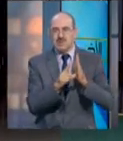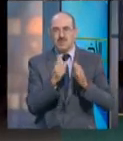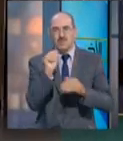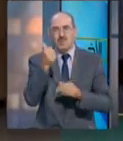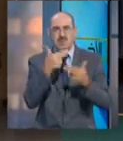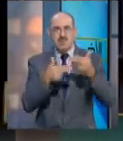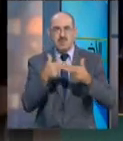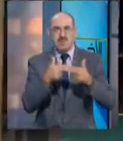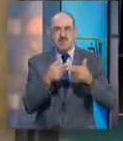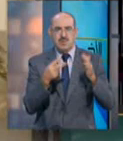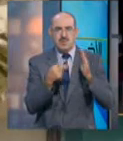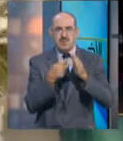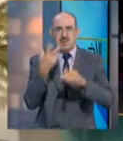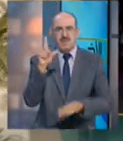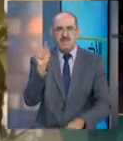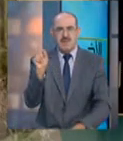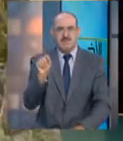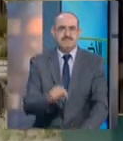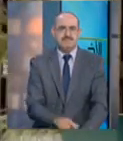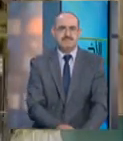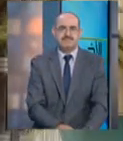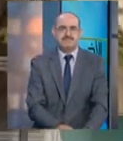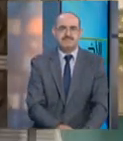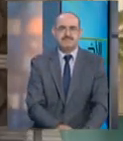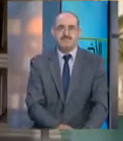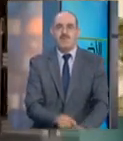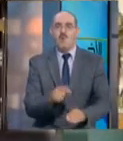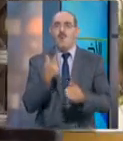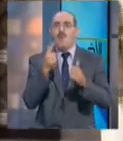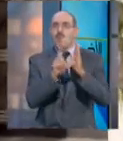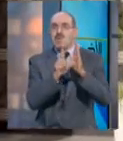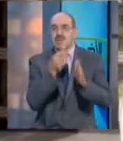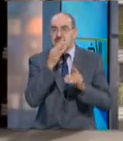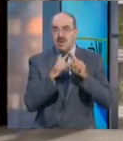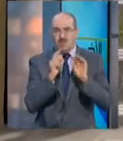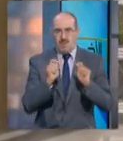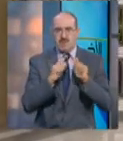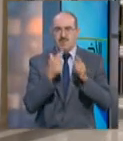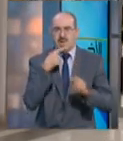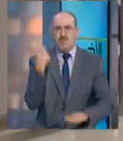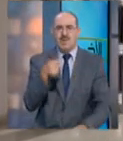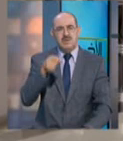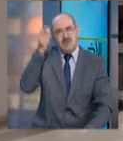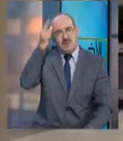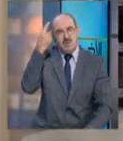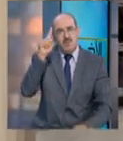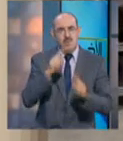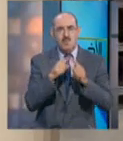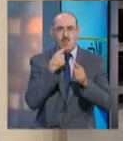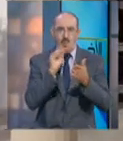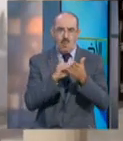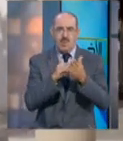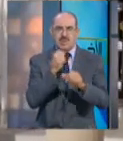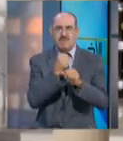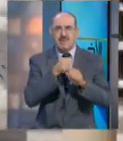للفاتح نوفمبر 2020 الذي كرس التزام السيد رئيس الجمهورية بتثمين سلك